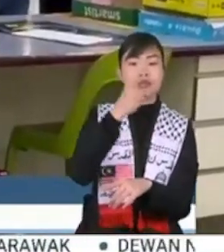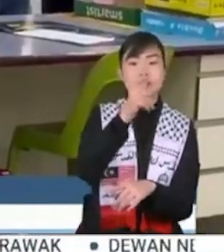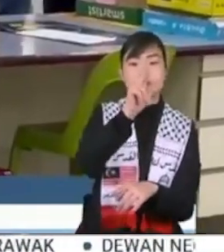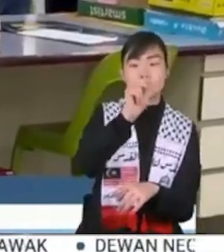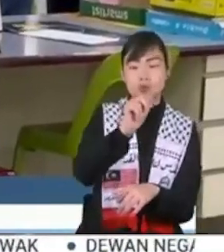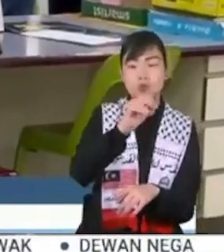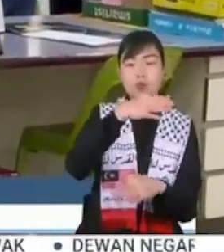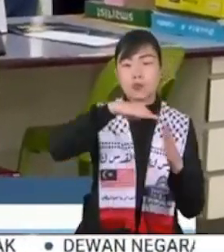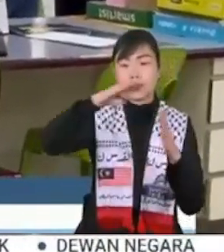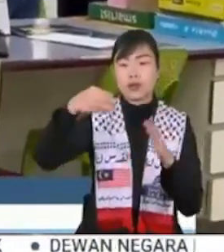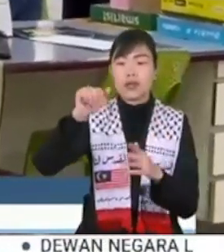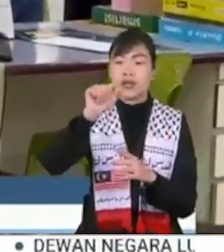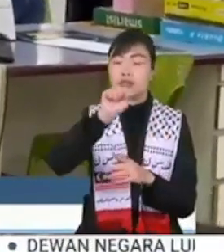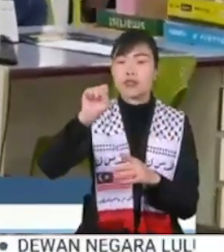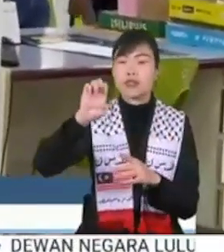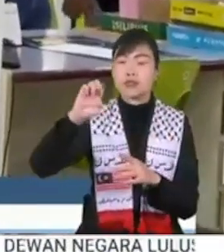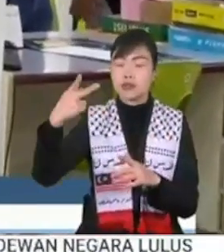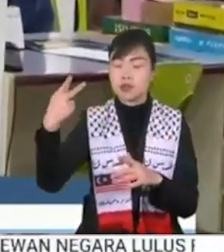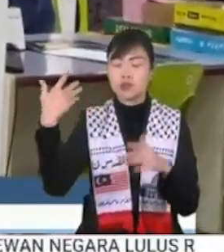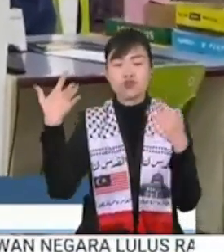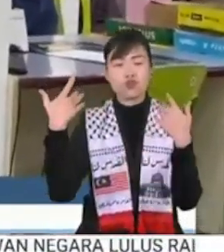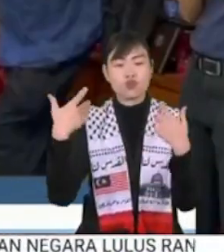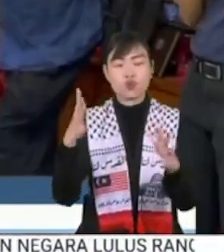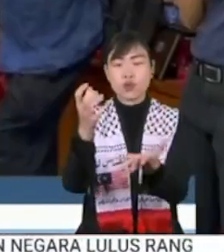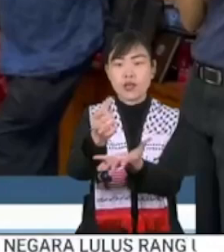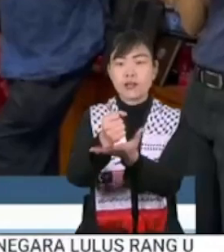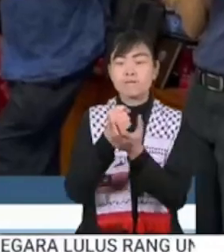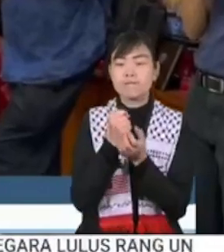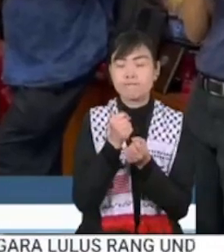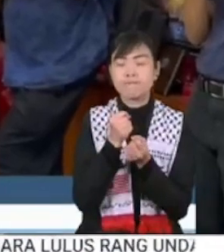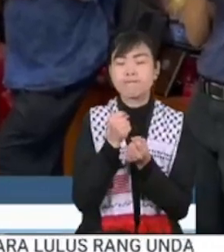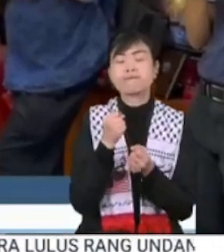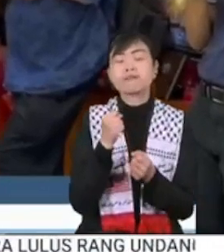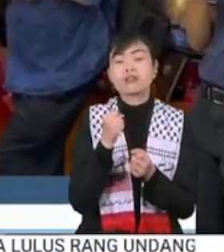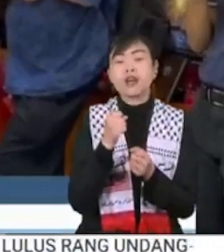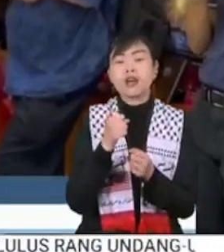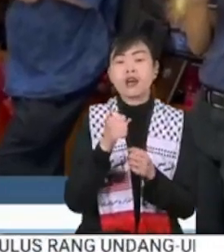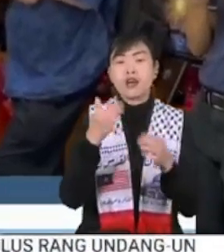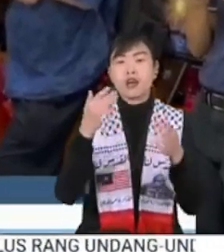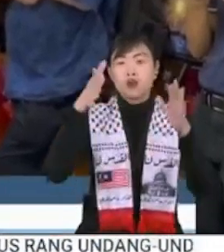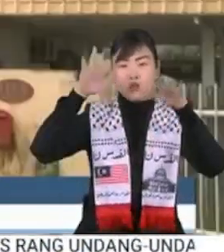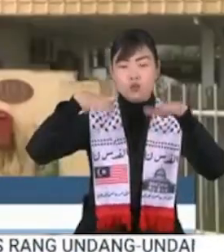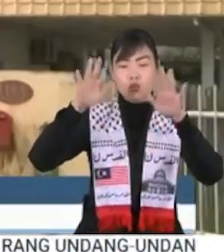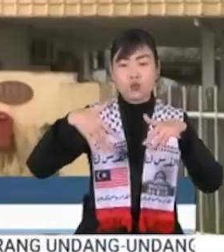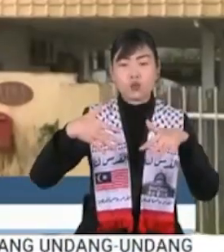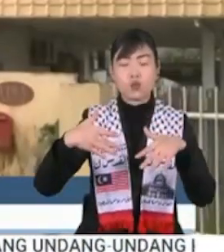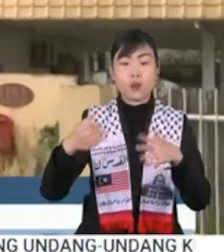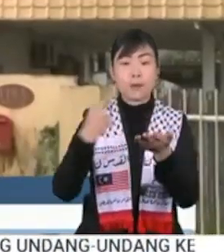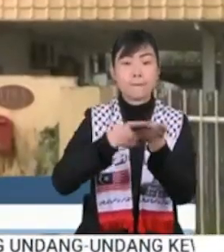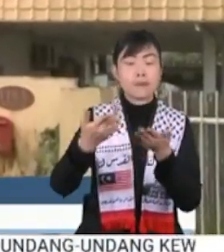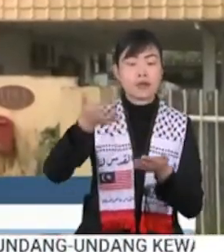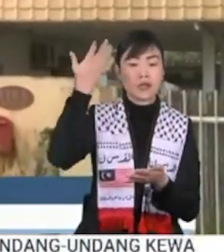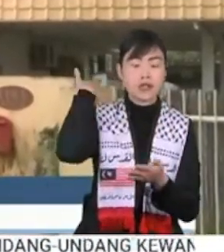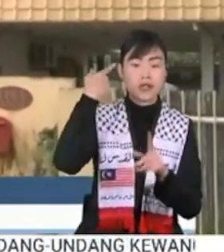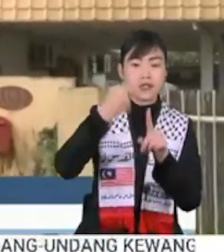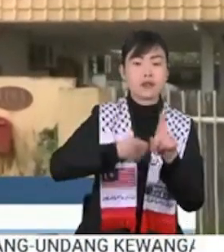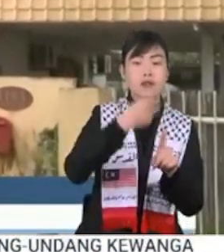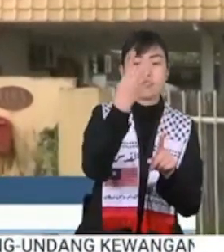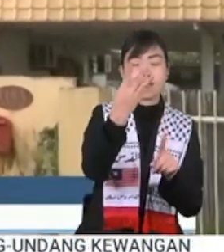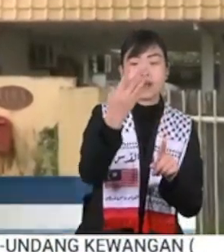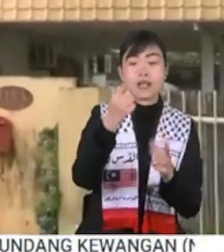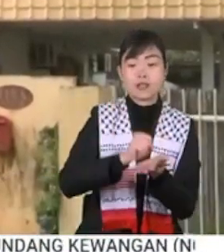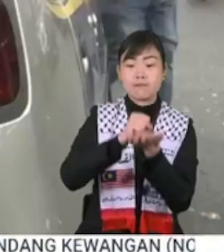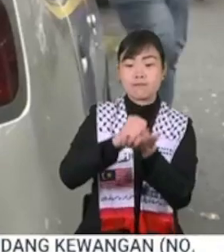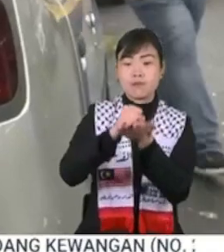asik mangsa dari kawasan Dun pulawan juga telah pun menerima bantuan bencana ribut sama pada minggu lepas awal April lalu penduduk di Bandar